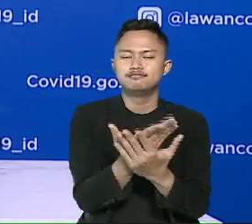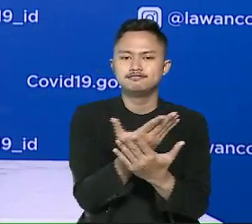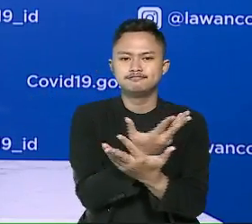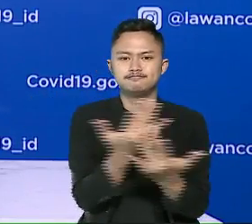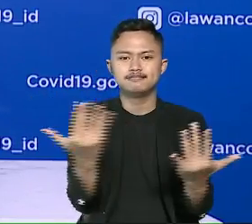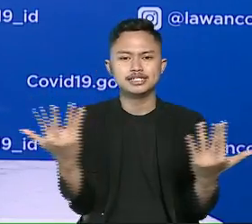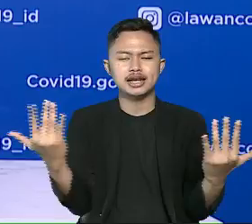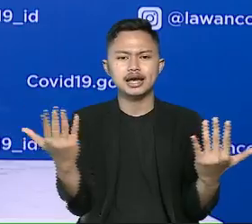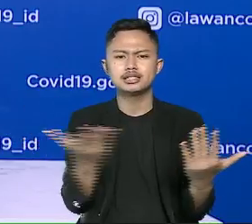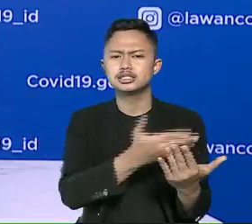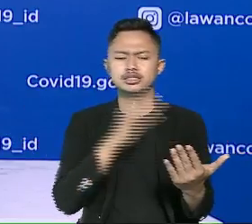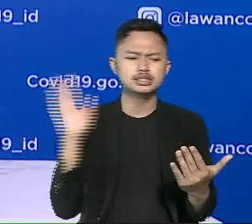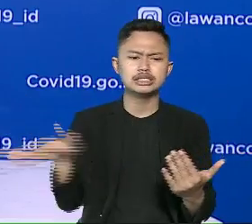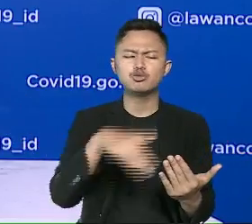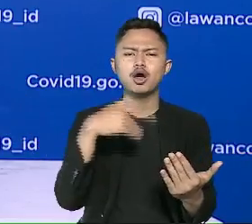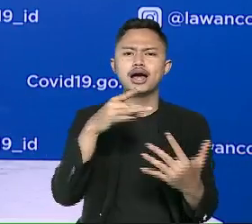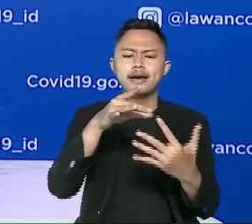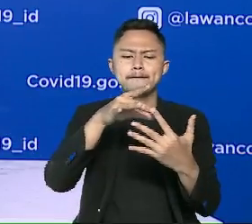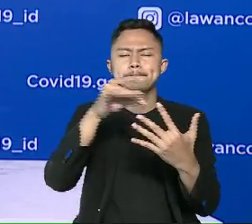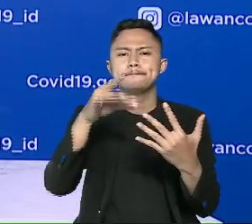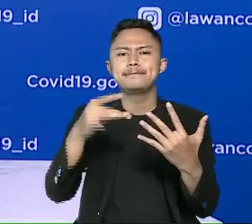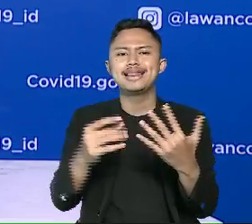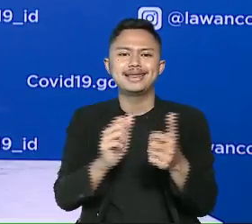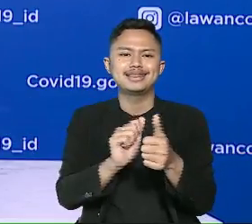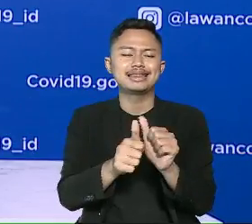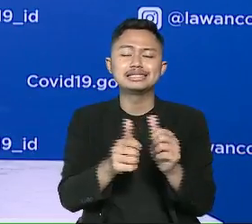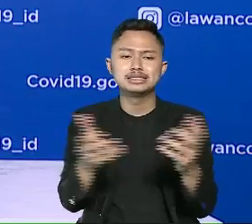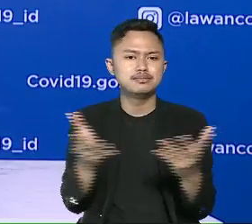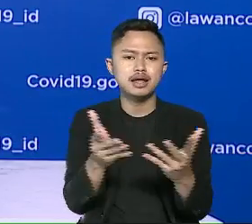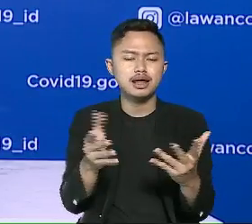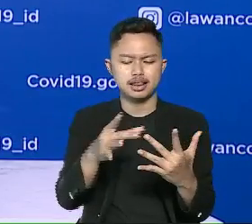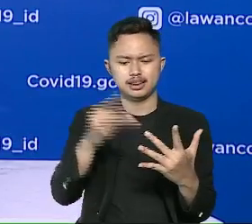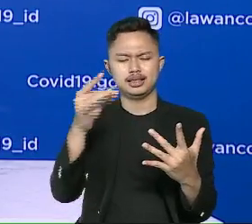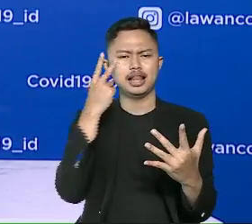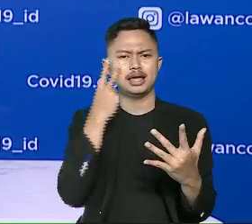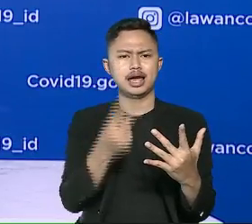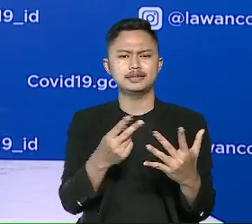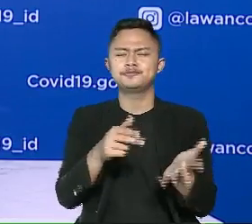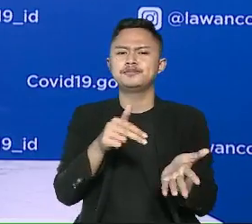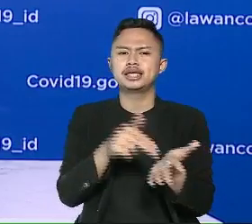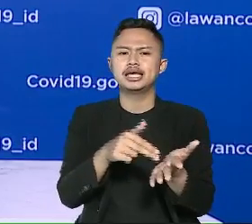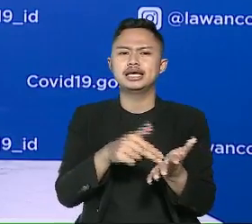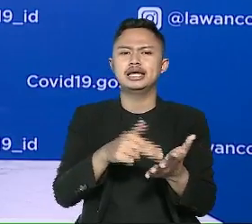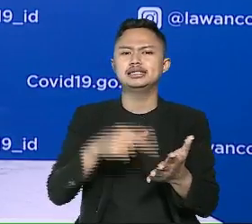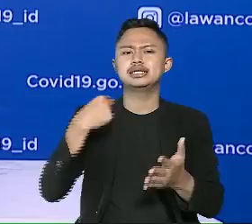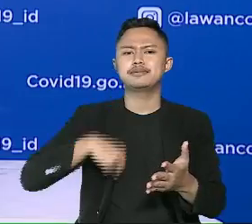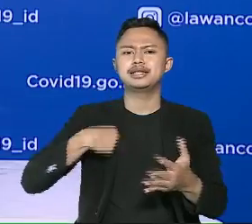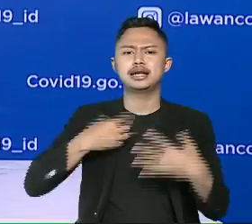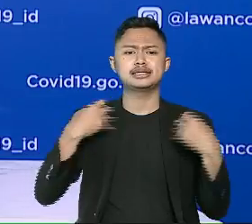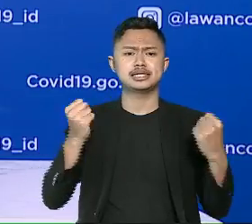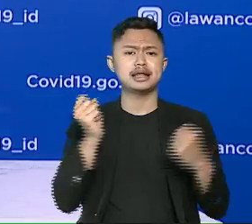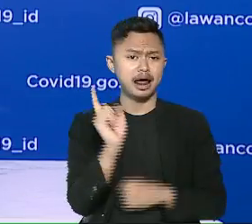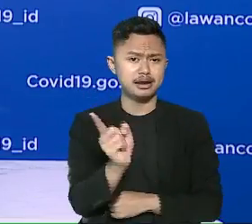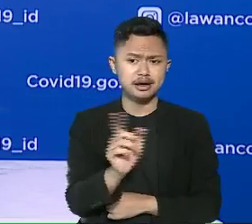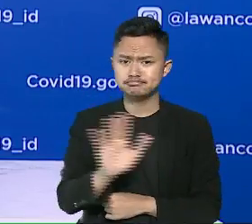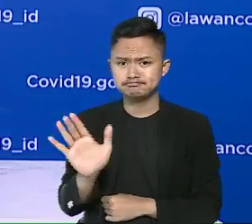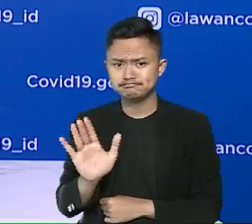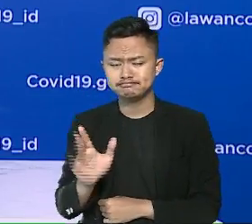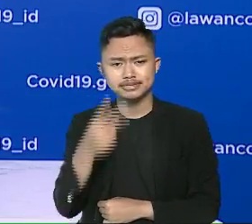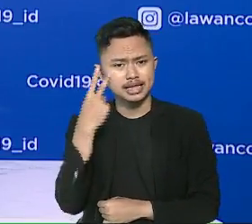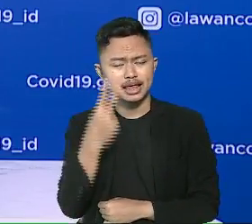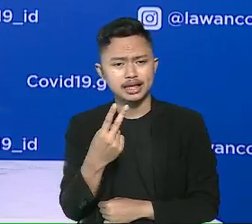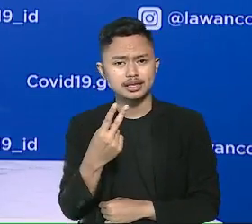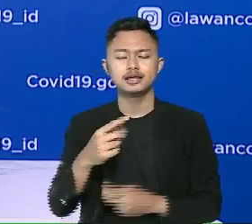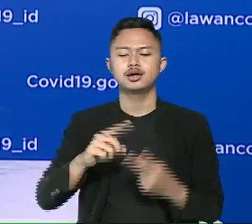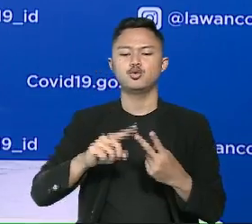cermat memilih jasa penyedia layanan testing, yaitu yang telah mendapatkan izin dari Kementerian Kesehatan untuk lab PCR